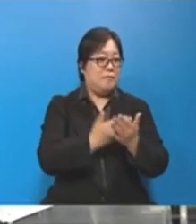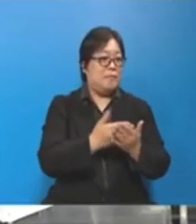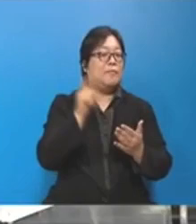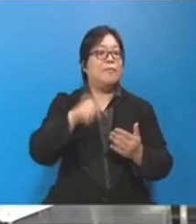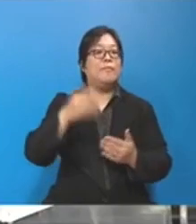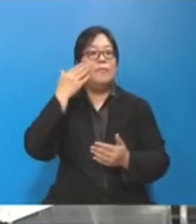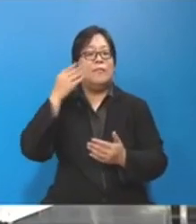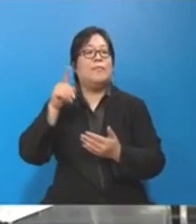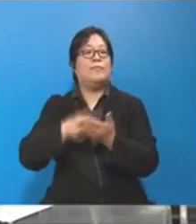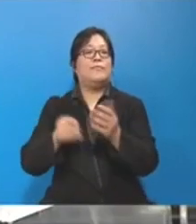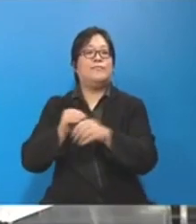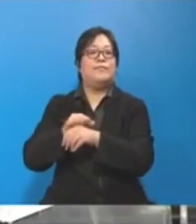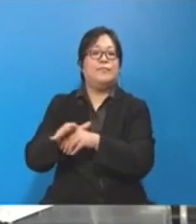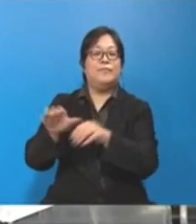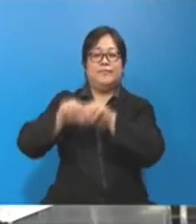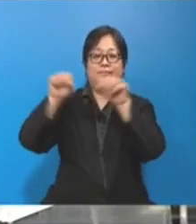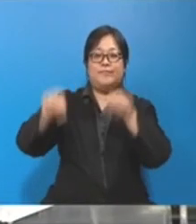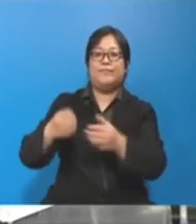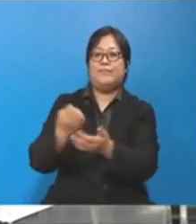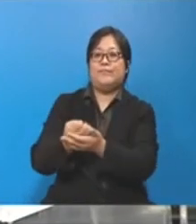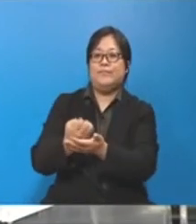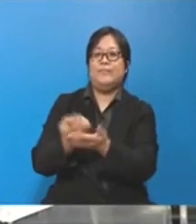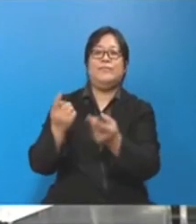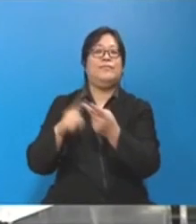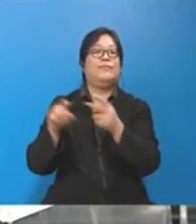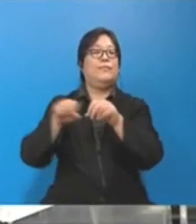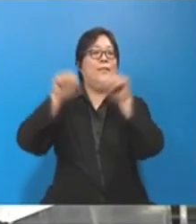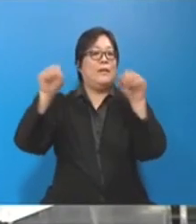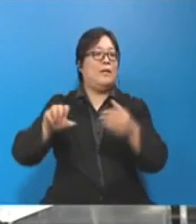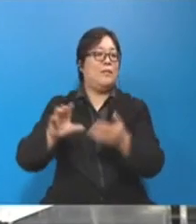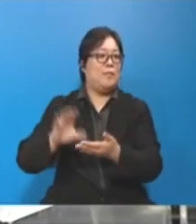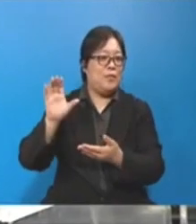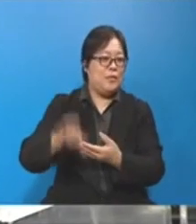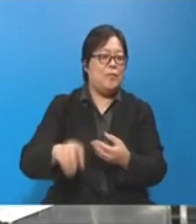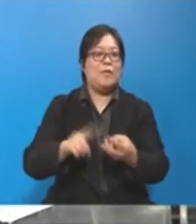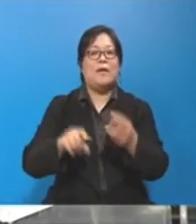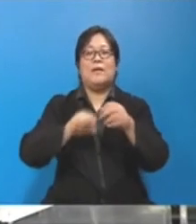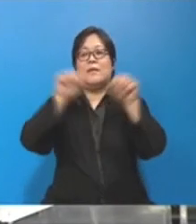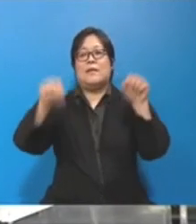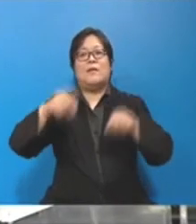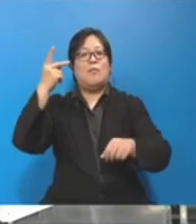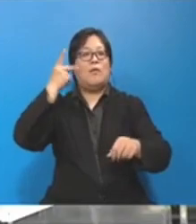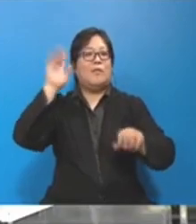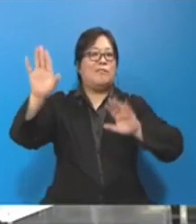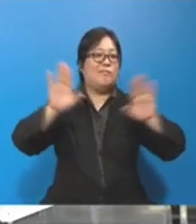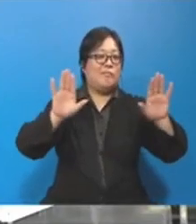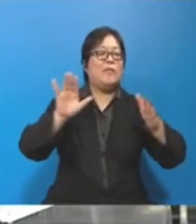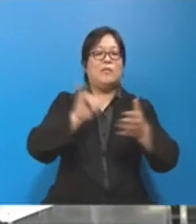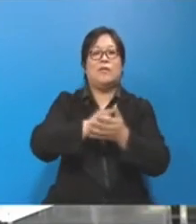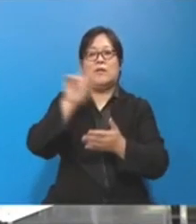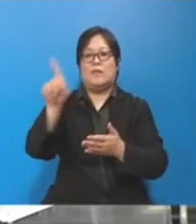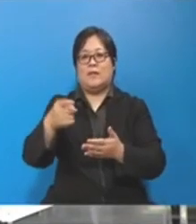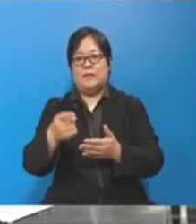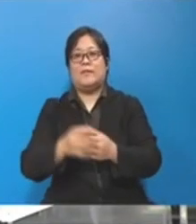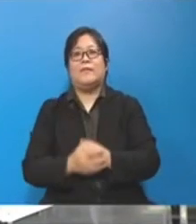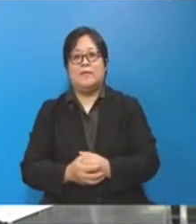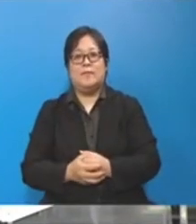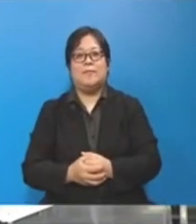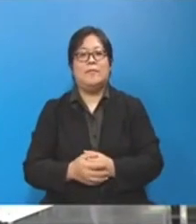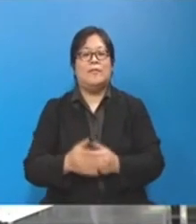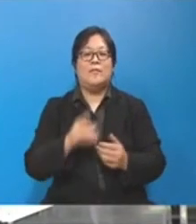kita keenamnya kesan sistem ekonomi sistem pelaporan sistem politik maka gadis takaitu sajalah